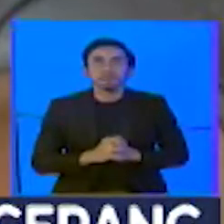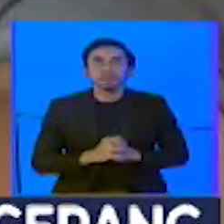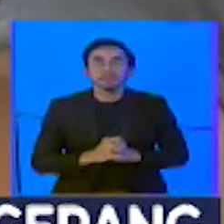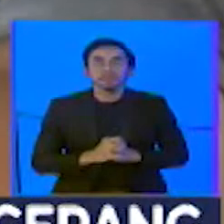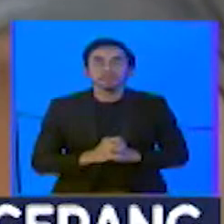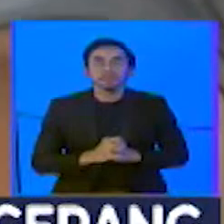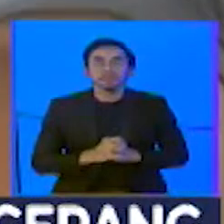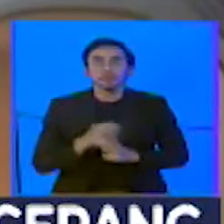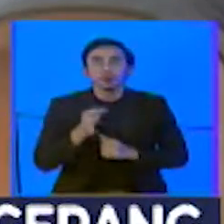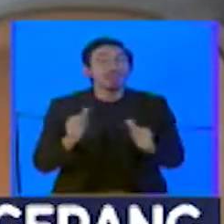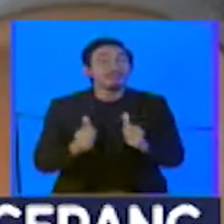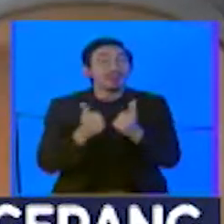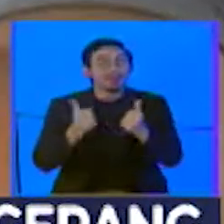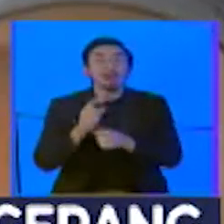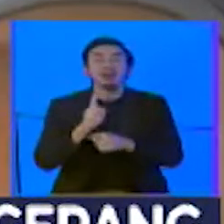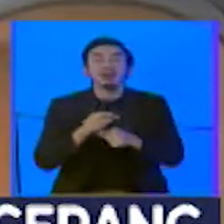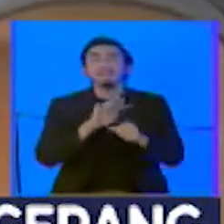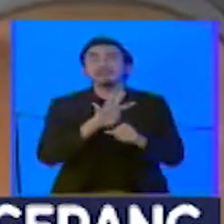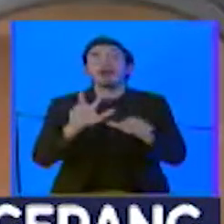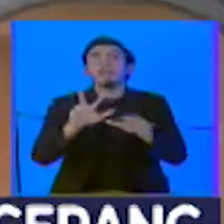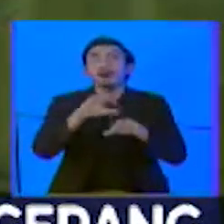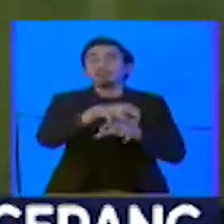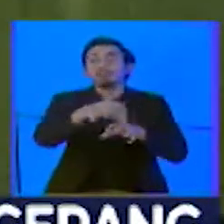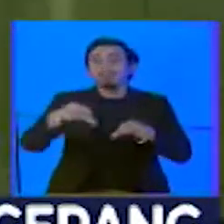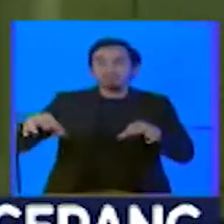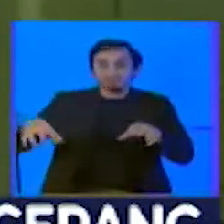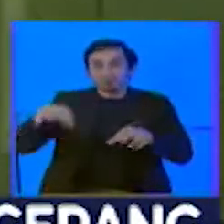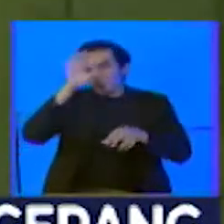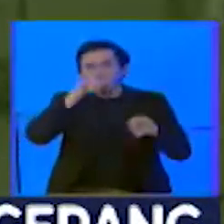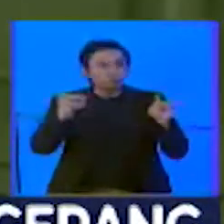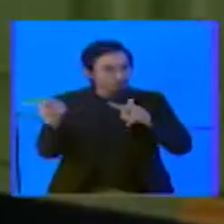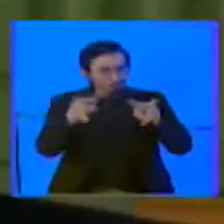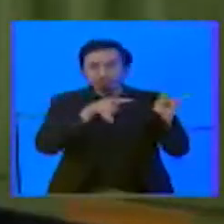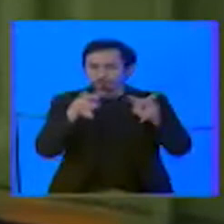terdapat 48 titik checkpoint untuk menjaga akses jalan perbatasan.